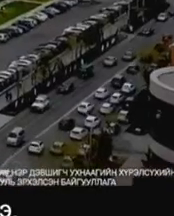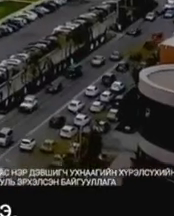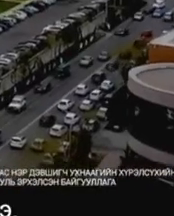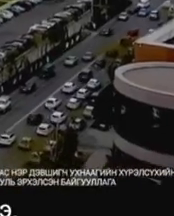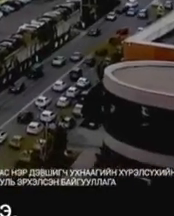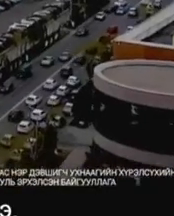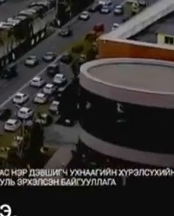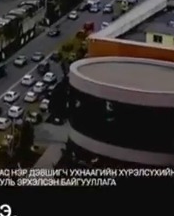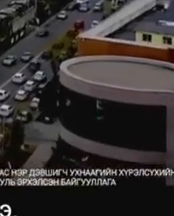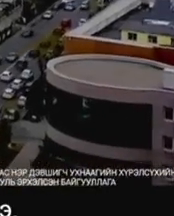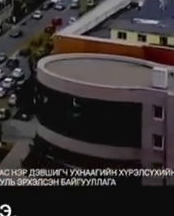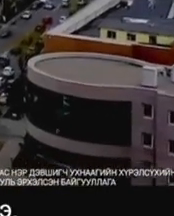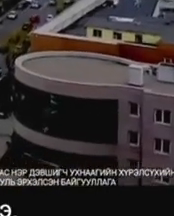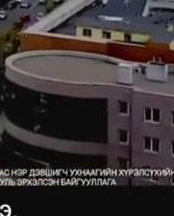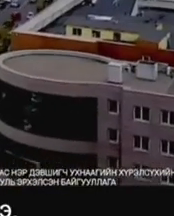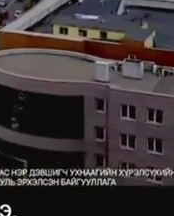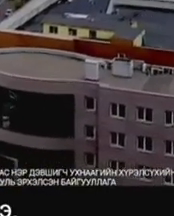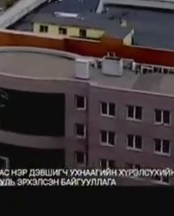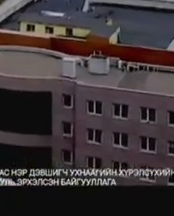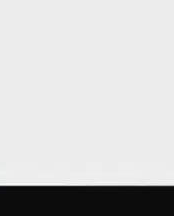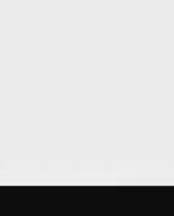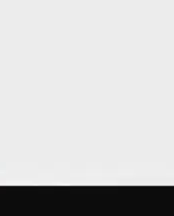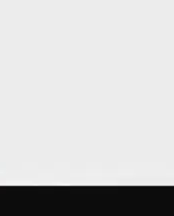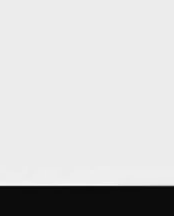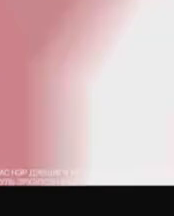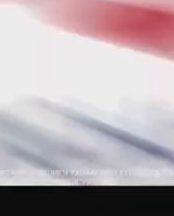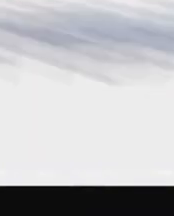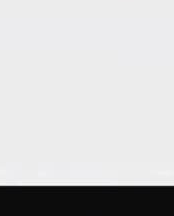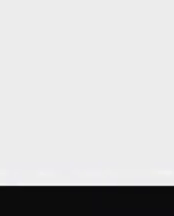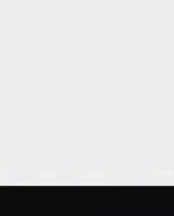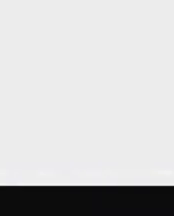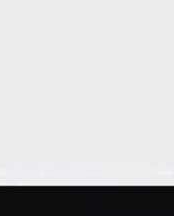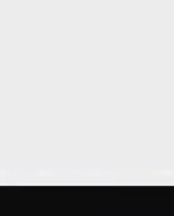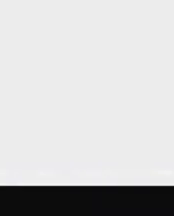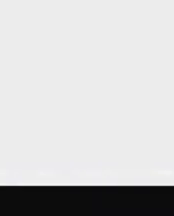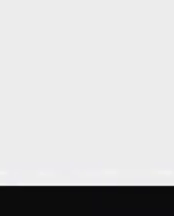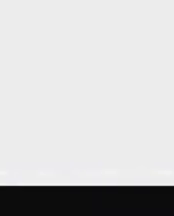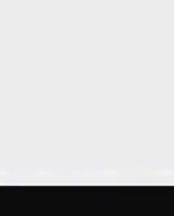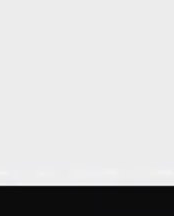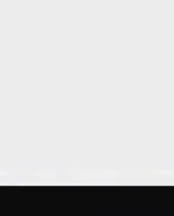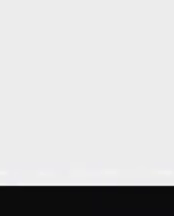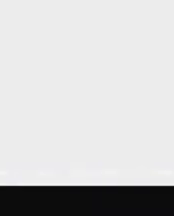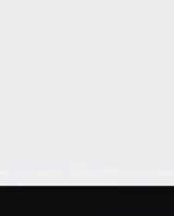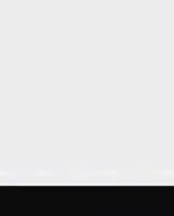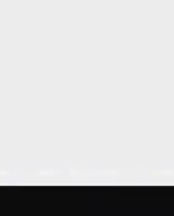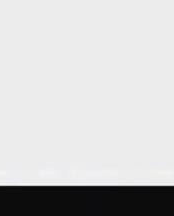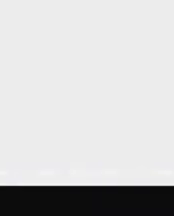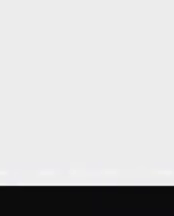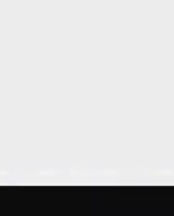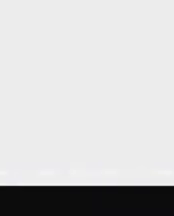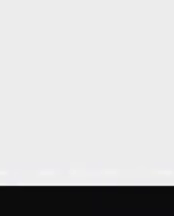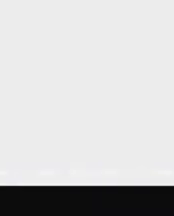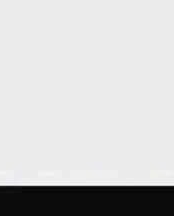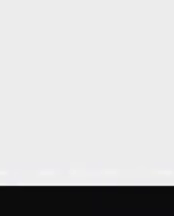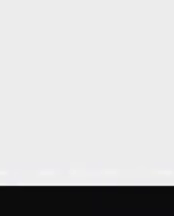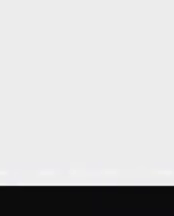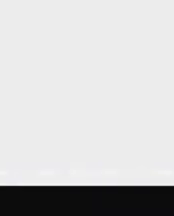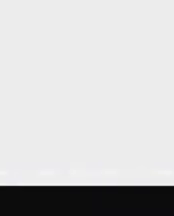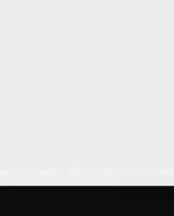ихлүүлсэн их бүтээн байгуулалтаа үргэлжлүүлнэ. Монгол улсын төлөө зүтгэе.